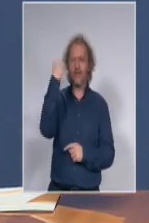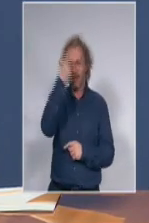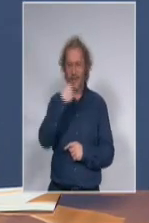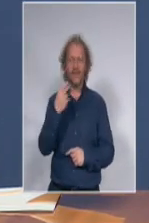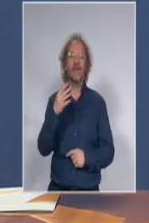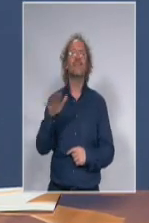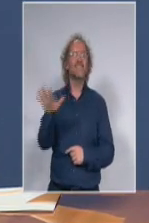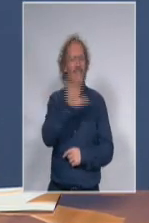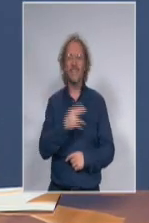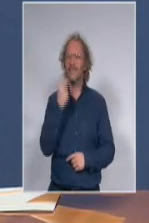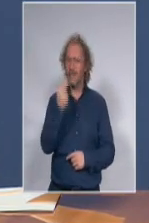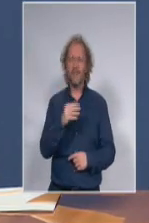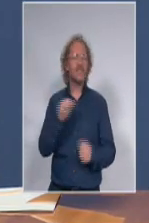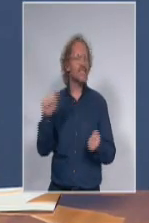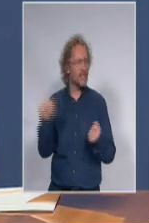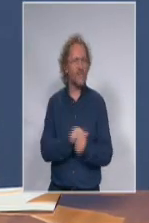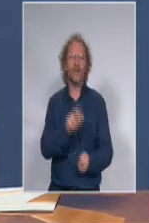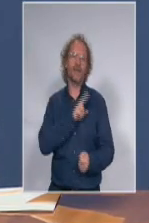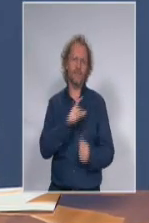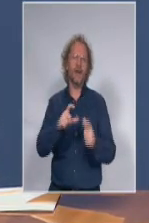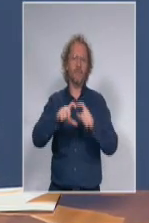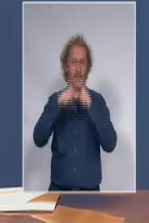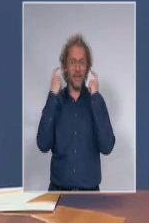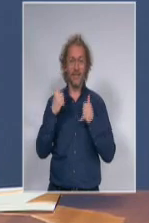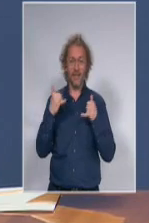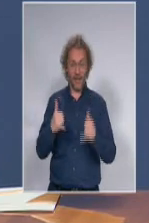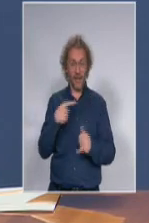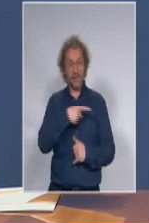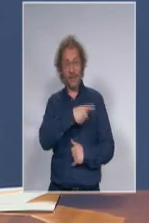Svi koji danas nemaju.